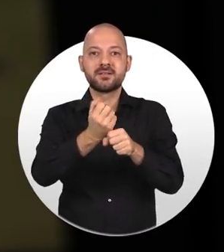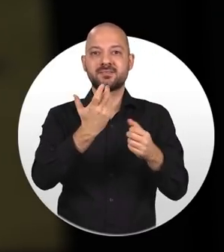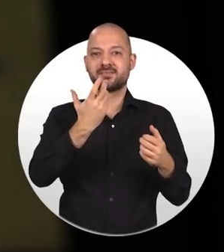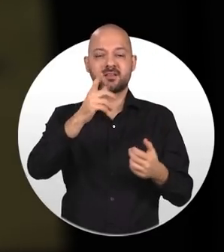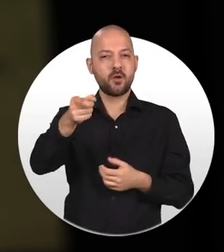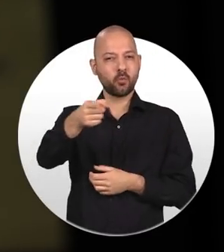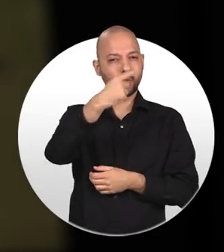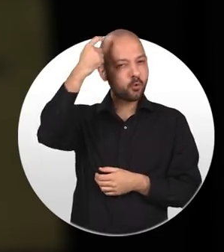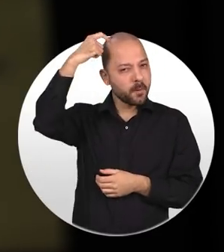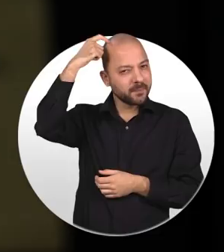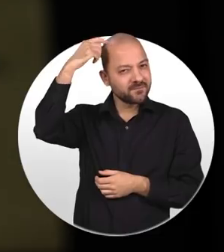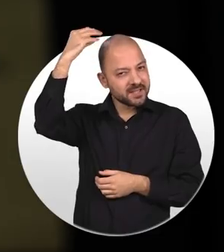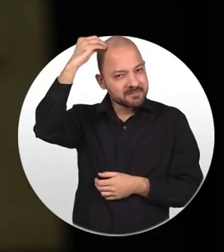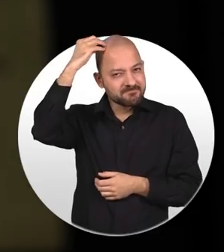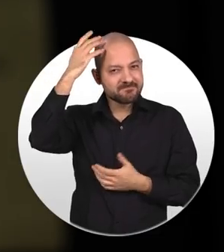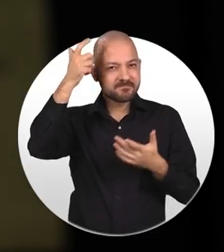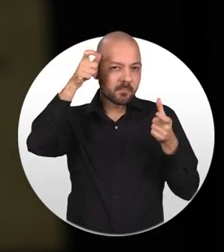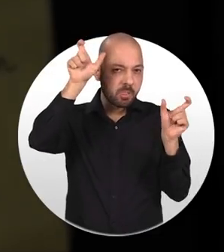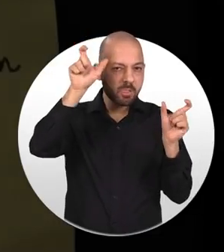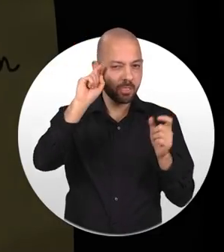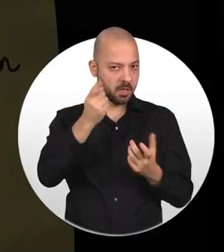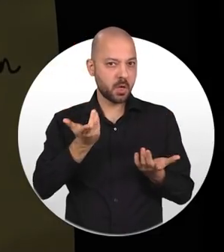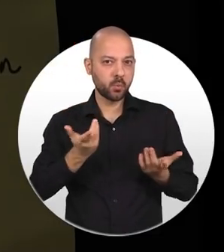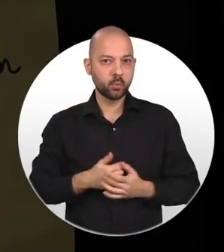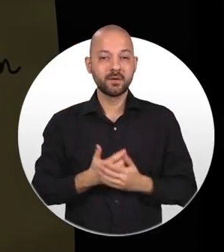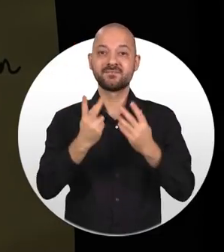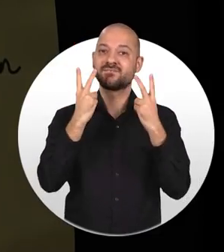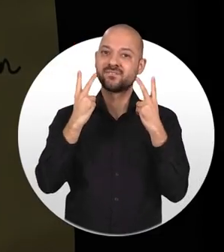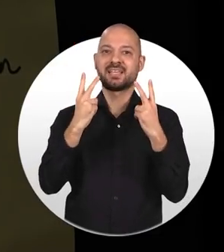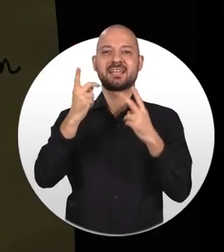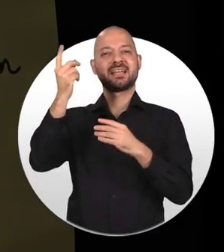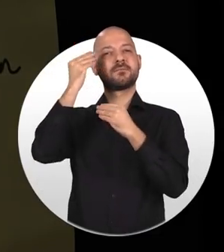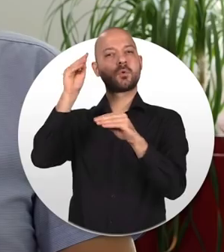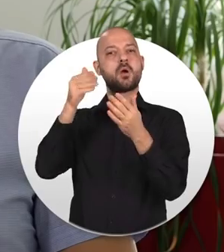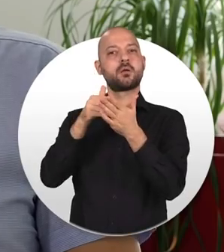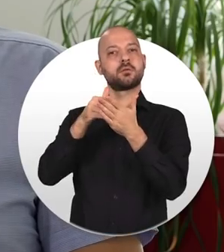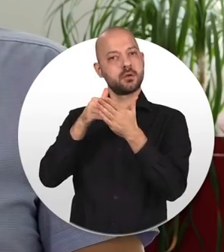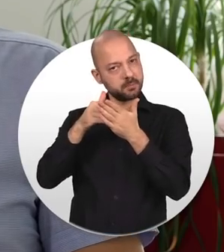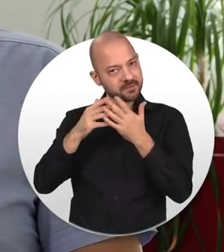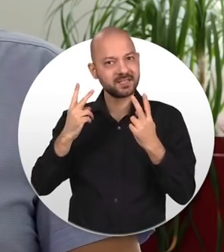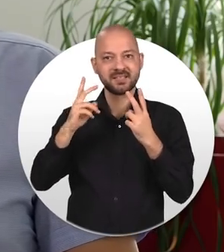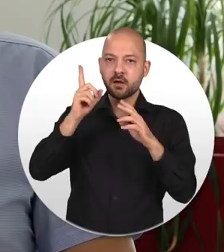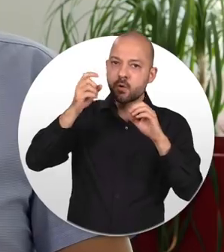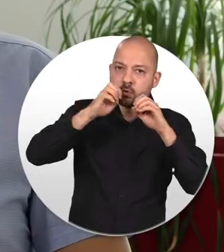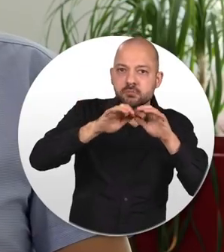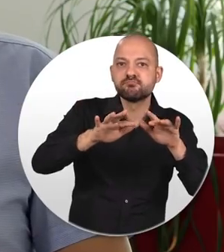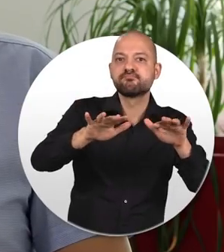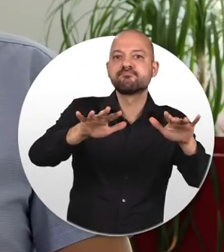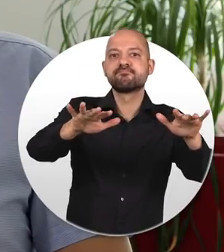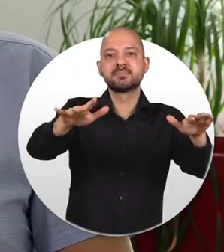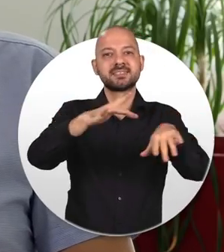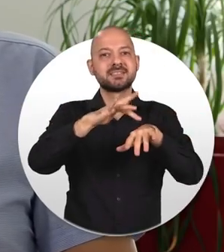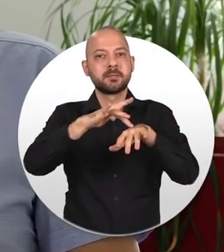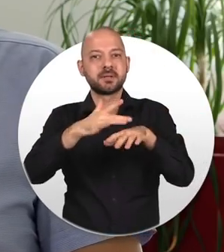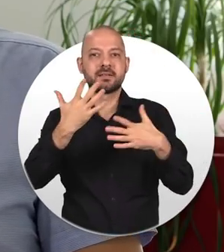das auf der Arbeit oder einfach an der Cap von den Leuten. Das ist auch wichtig für Info-Handicap, für